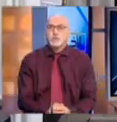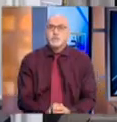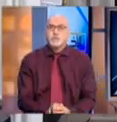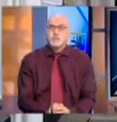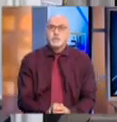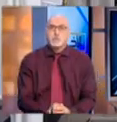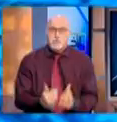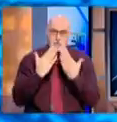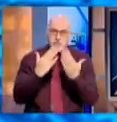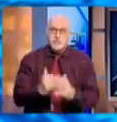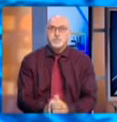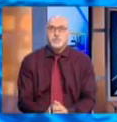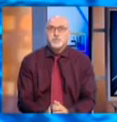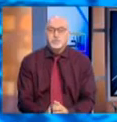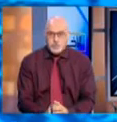المكان. شكرا.